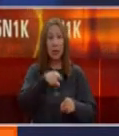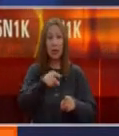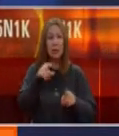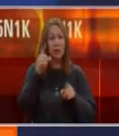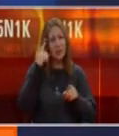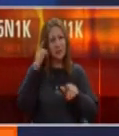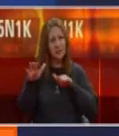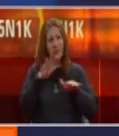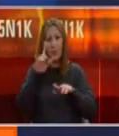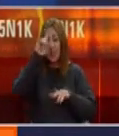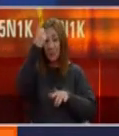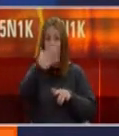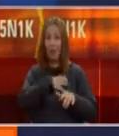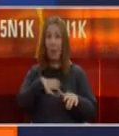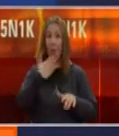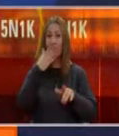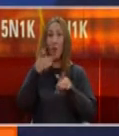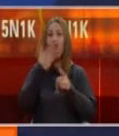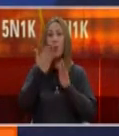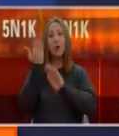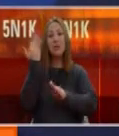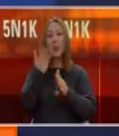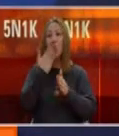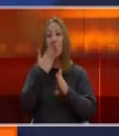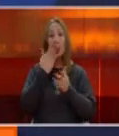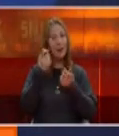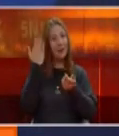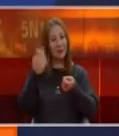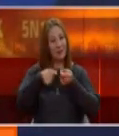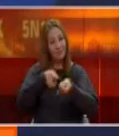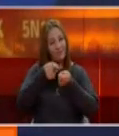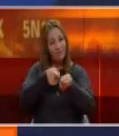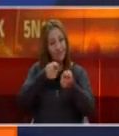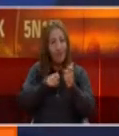devlet bağımsız anaokullarında okul öncesi eğitime kazandırılmasını hedeflemişti.